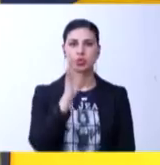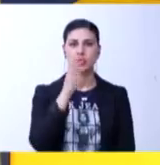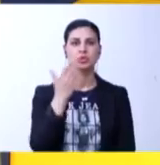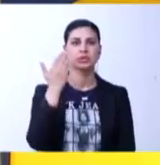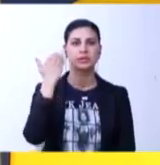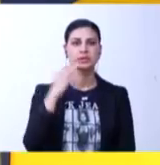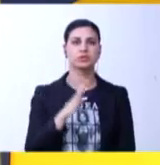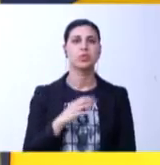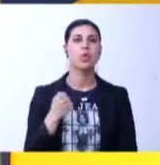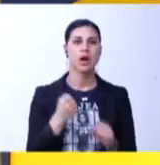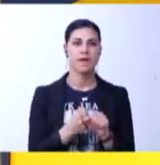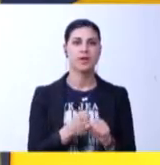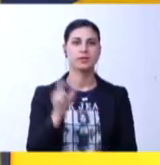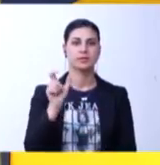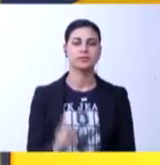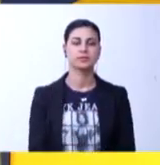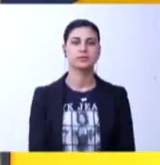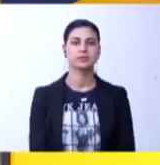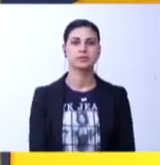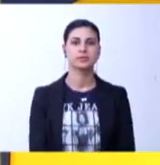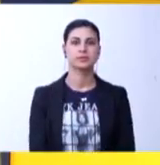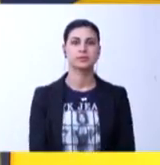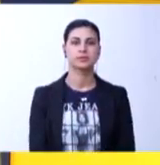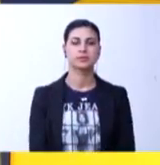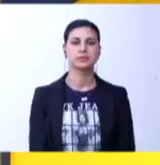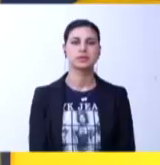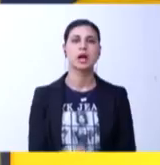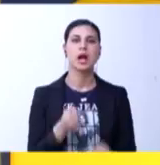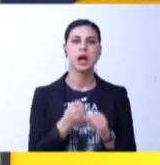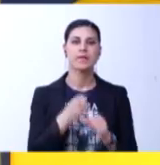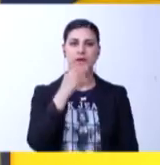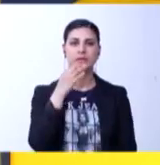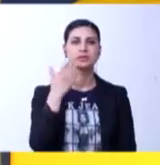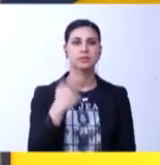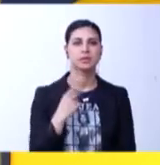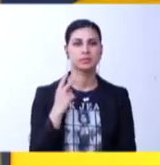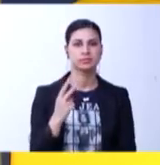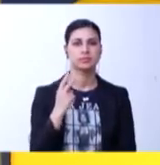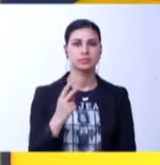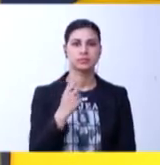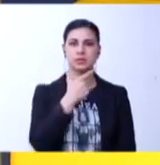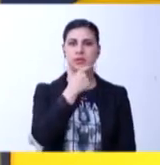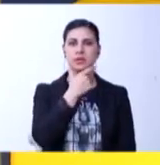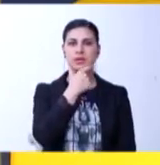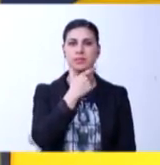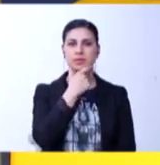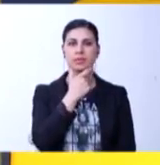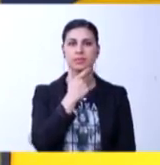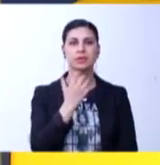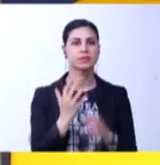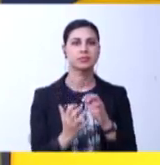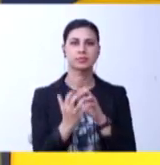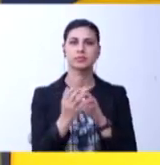წინ მოხდა ავარიაში. დიახ. ავარიის მერე ვამჩნევთ, რომ ყბები დაშორებული არ